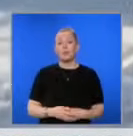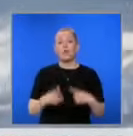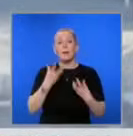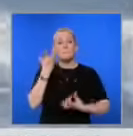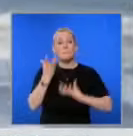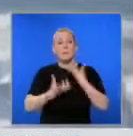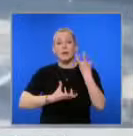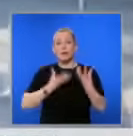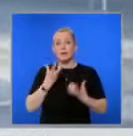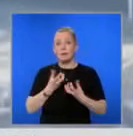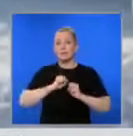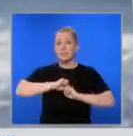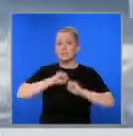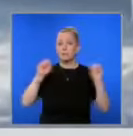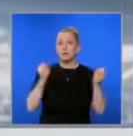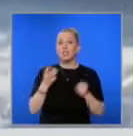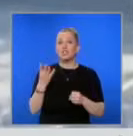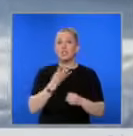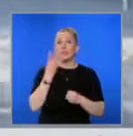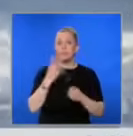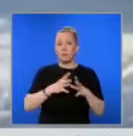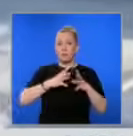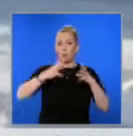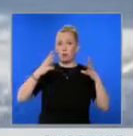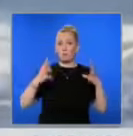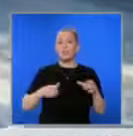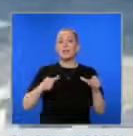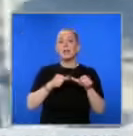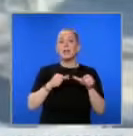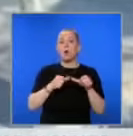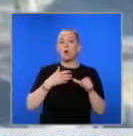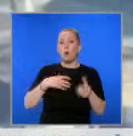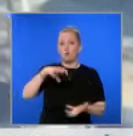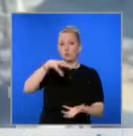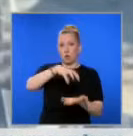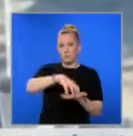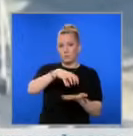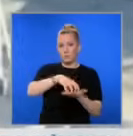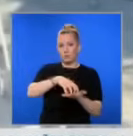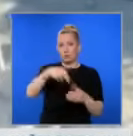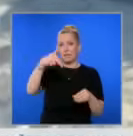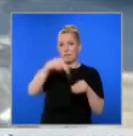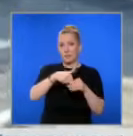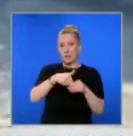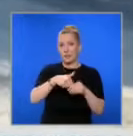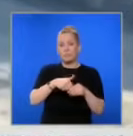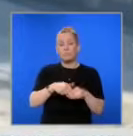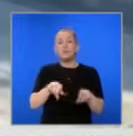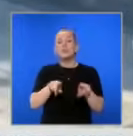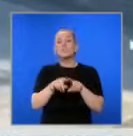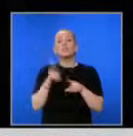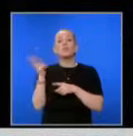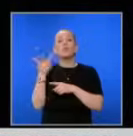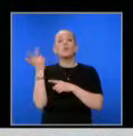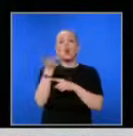Пламъци избухна четвъртата по големина рафинерия, собственост на Лукойл, край Нижни Новгород. Дрон е свалил и край втората